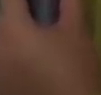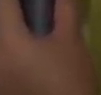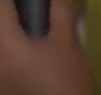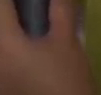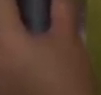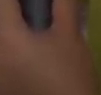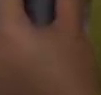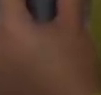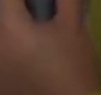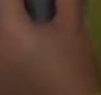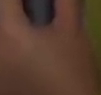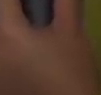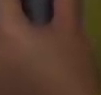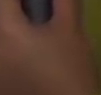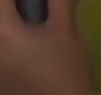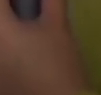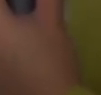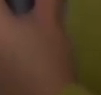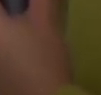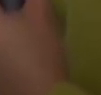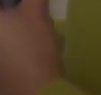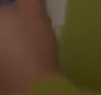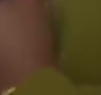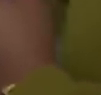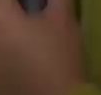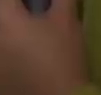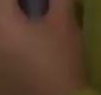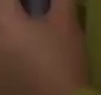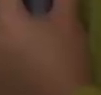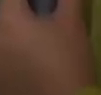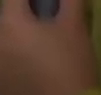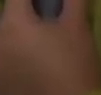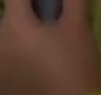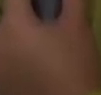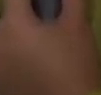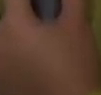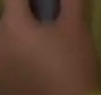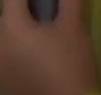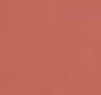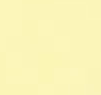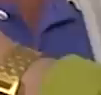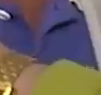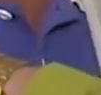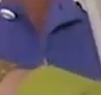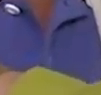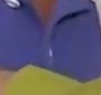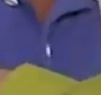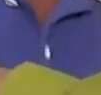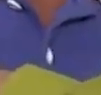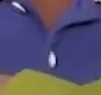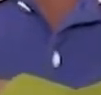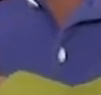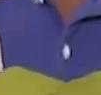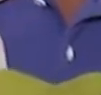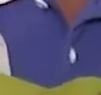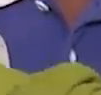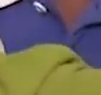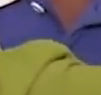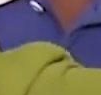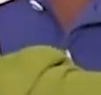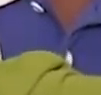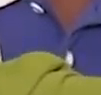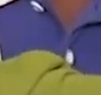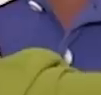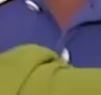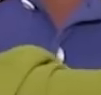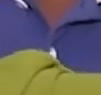nating sasampahan ng kaso ito pong babae na si Justice. And makukuha po ni Kuya Rodnick yung mga bata. Maraming salamat po sa tulong, lalo-lalo kay